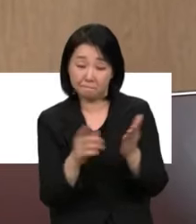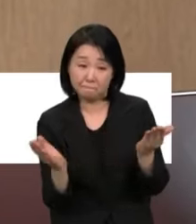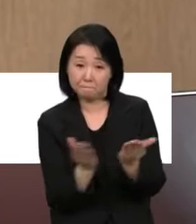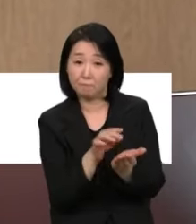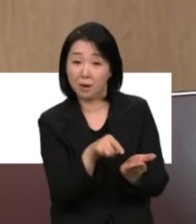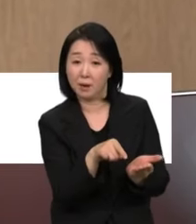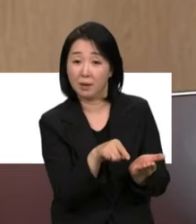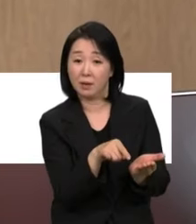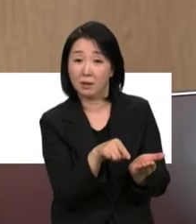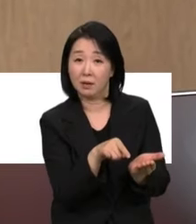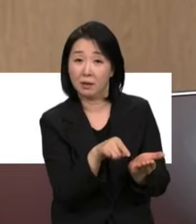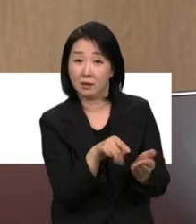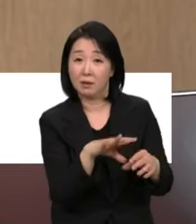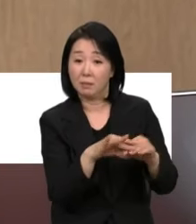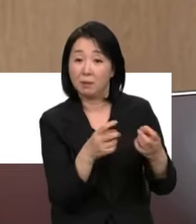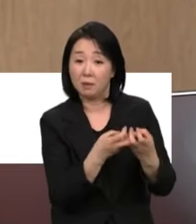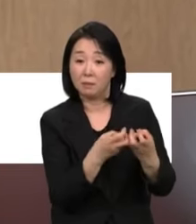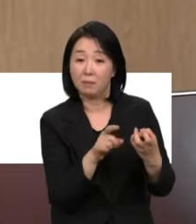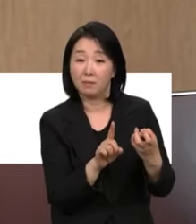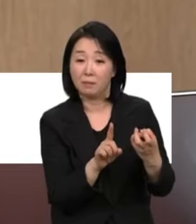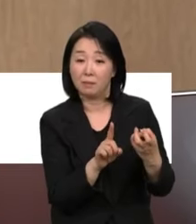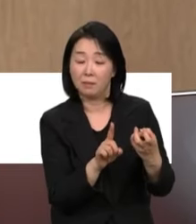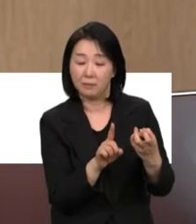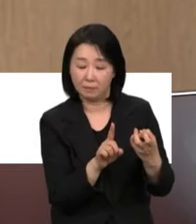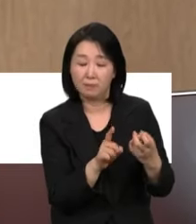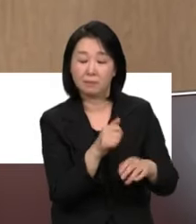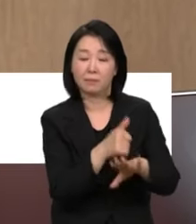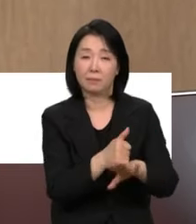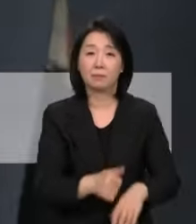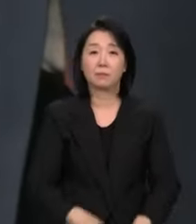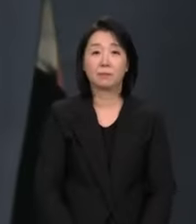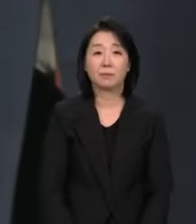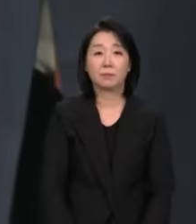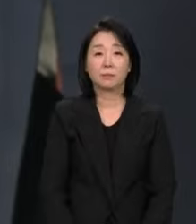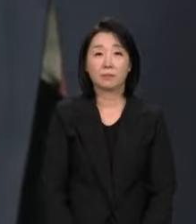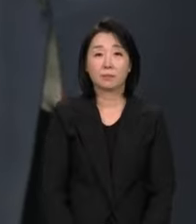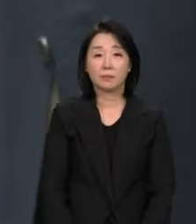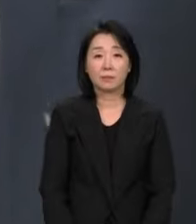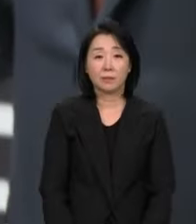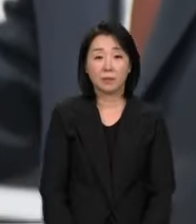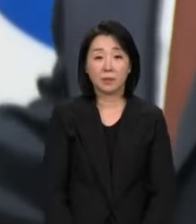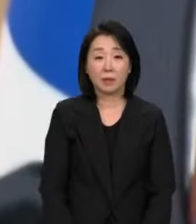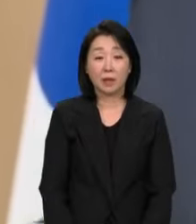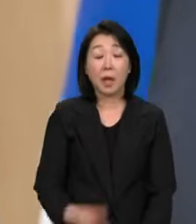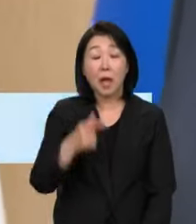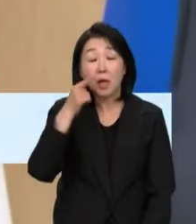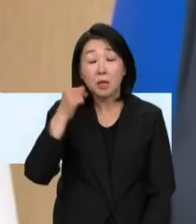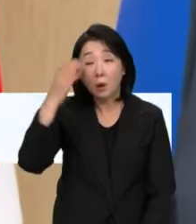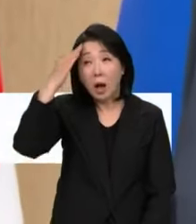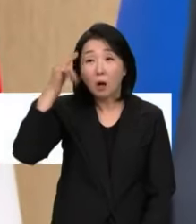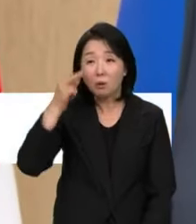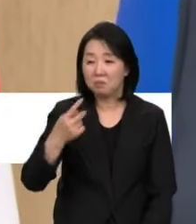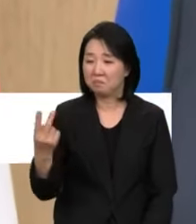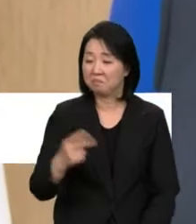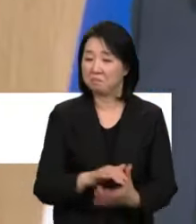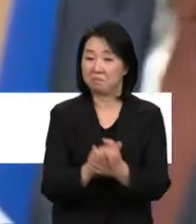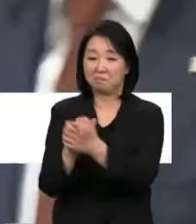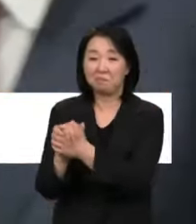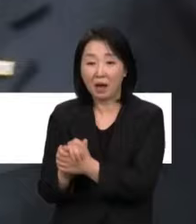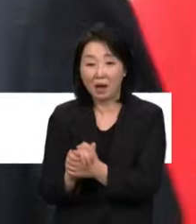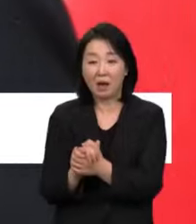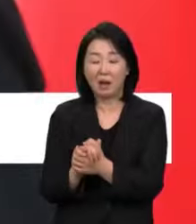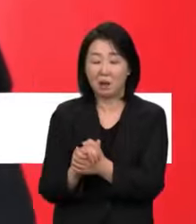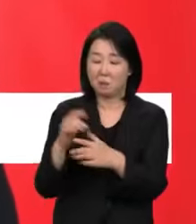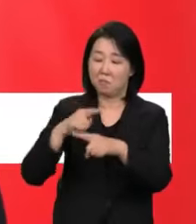부합하는 방안을 모색해 온 결과입니다. 일본은 한일 관계 개선을 높게 평가해 한국을